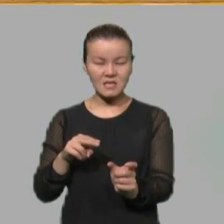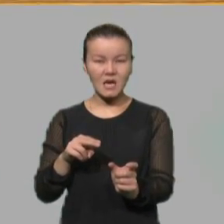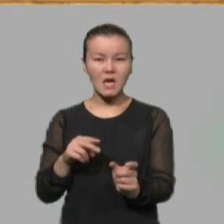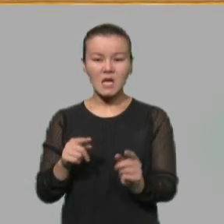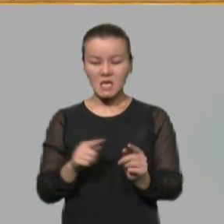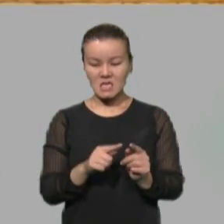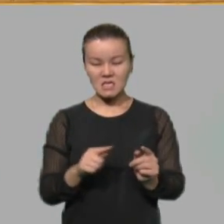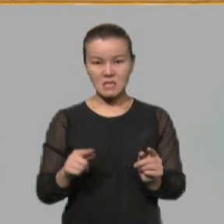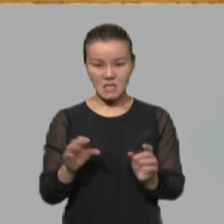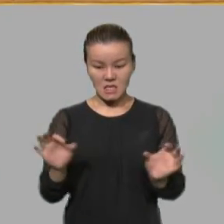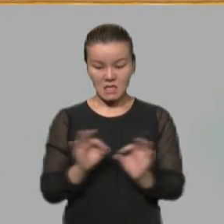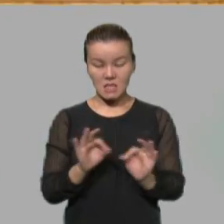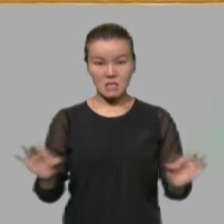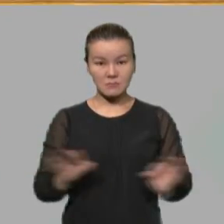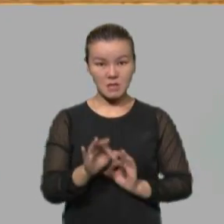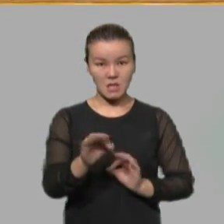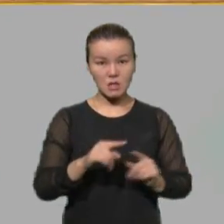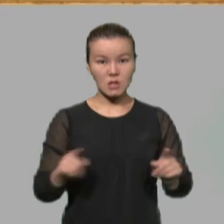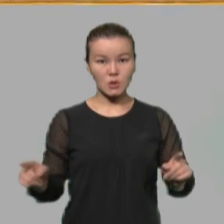единицах измеряют длину?